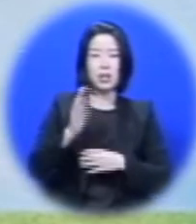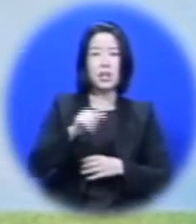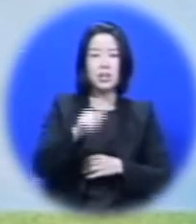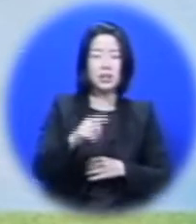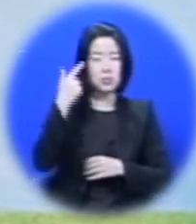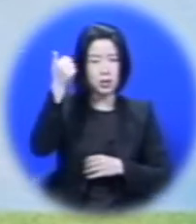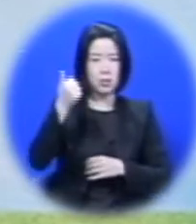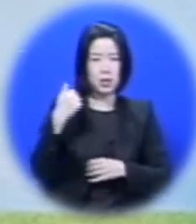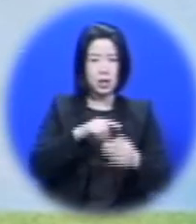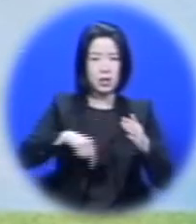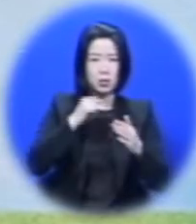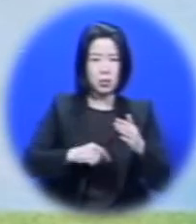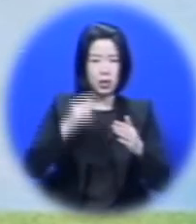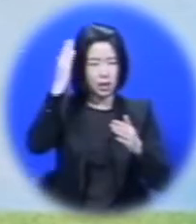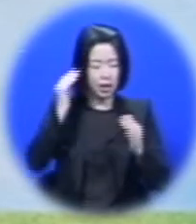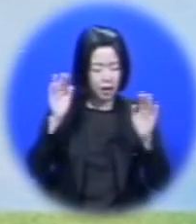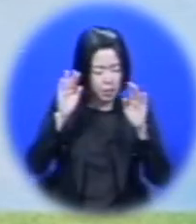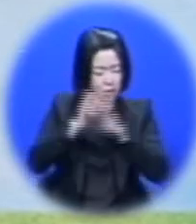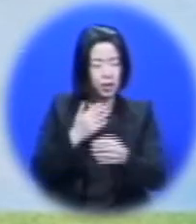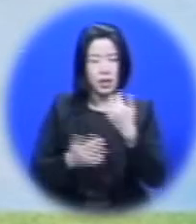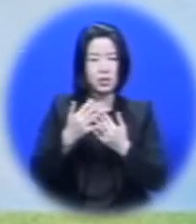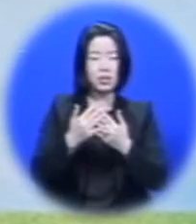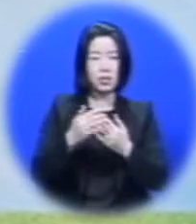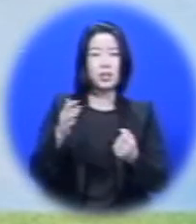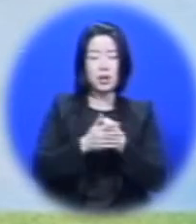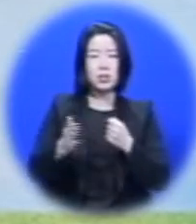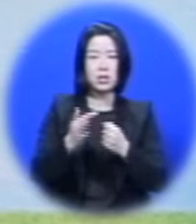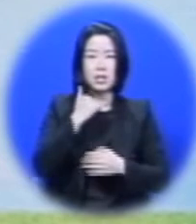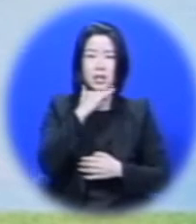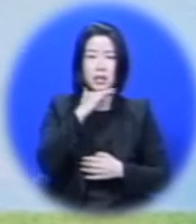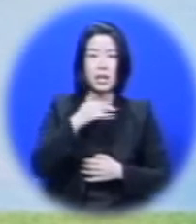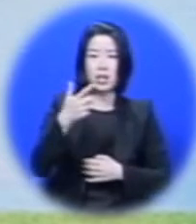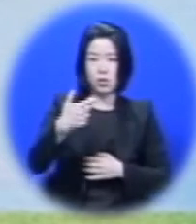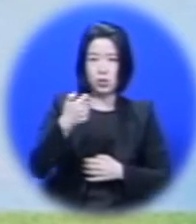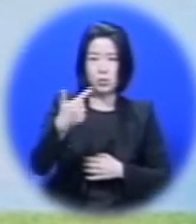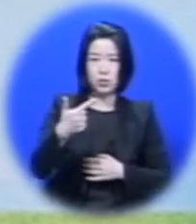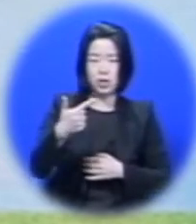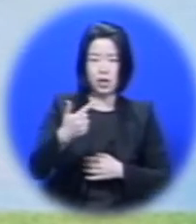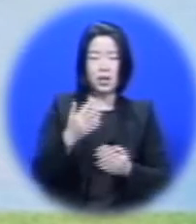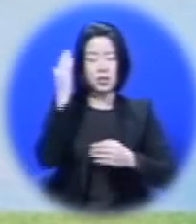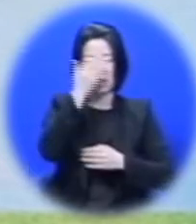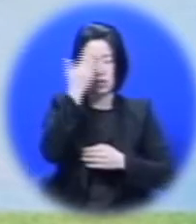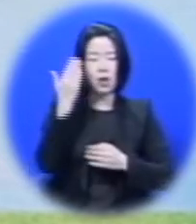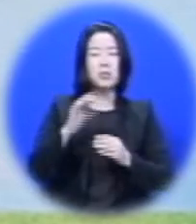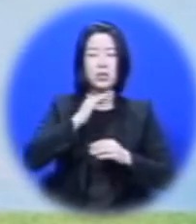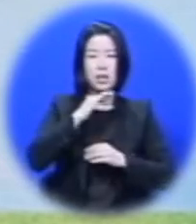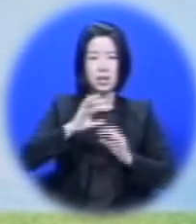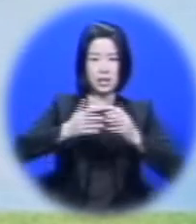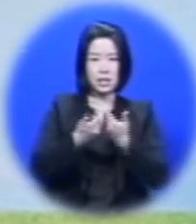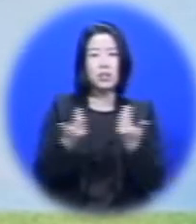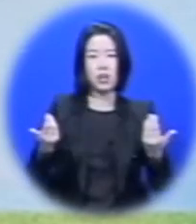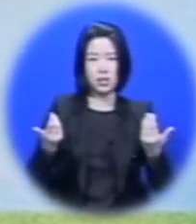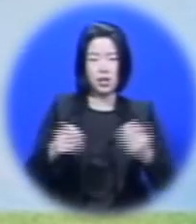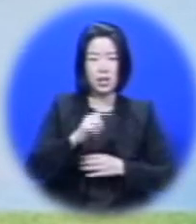그렇게 속이 새까맣게 타서 그런지 66세에 비교적 젊은 나이에 세상을 떠나십니다. 그를